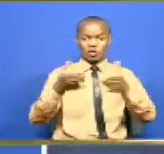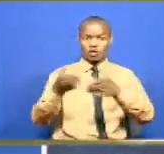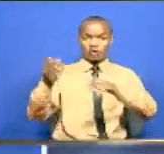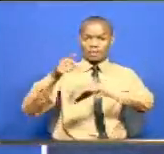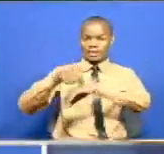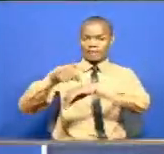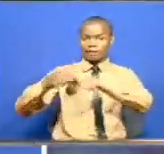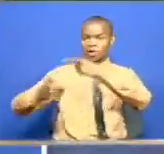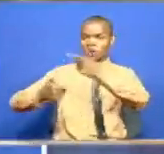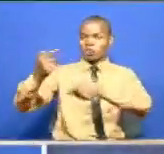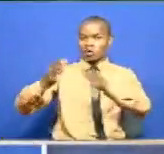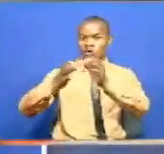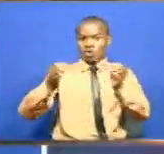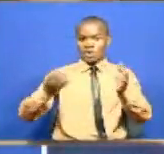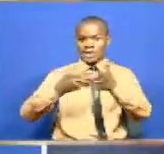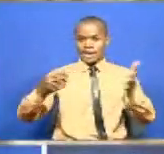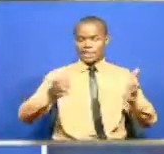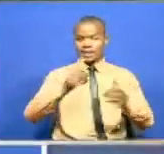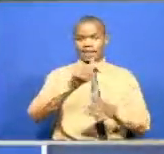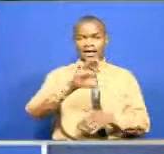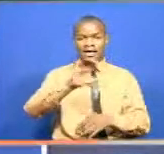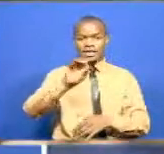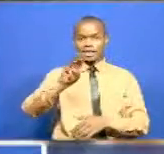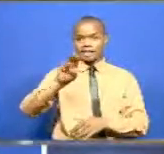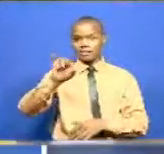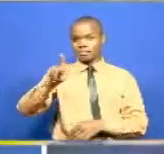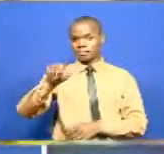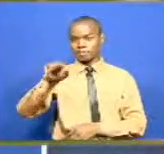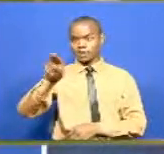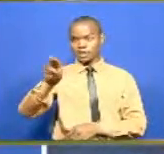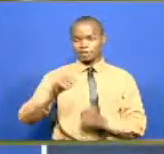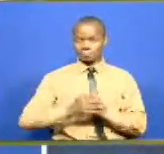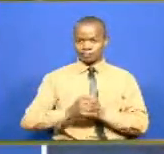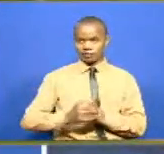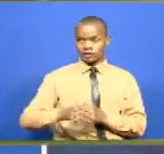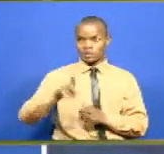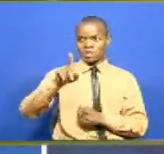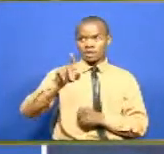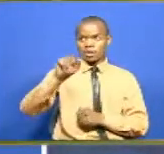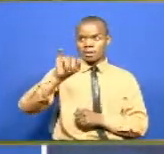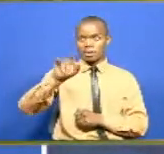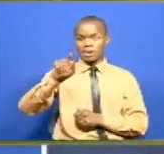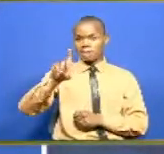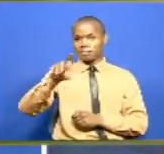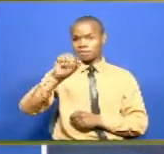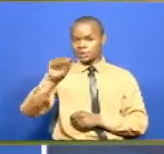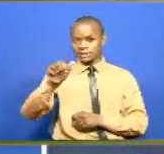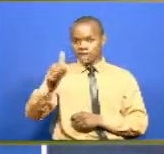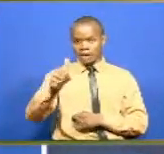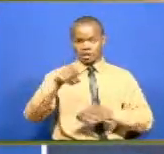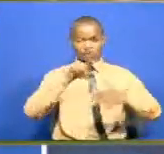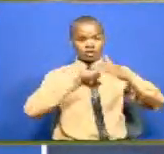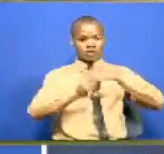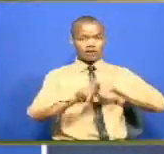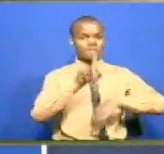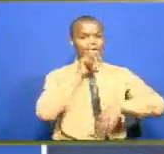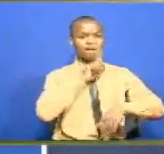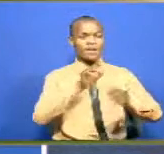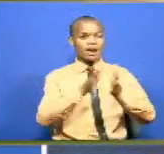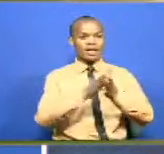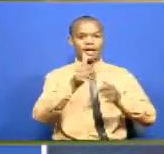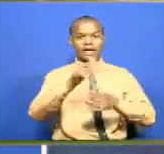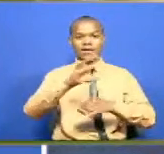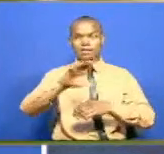Milan kwenye mechi yao kwanza ya ligi ya Europa. Jens Peter alifunga bao katika dakika za mwisho mwisho na kuihakikishia ushindi AC